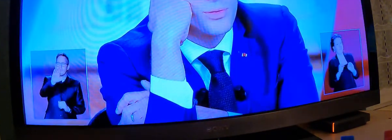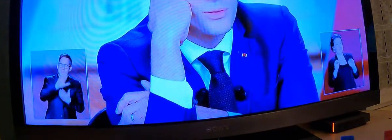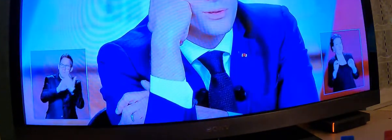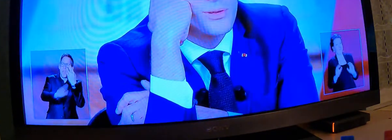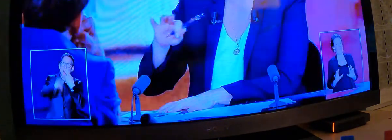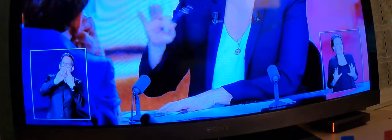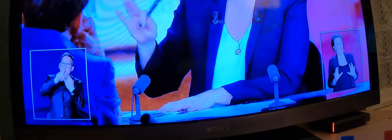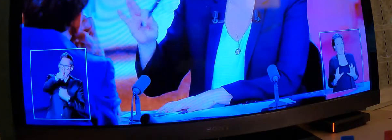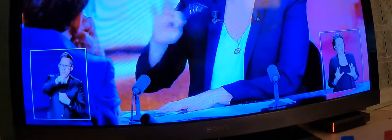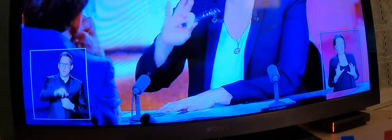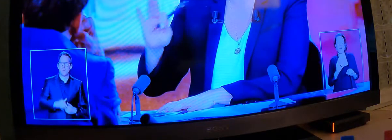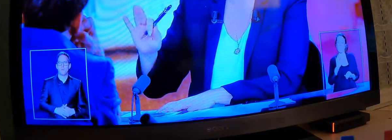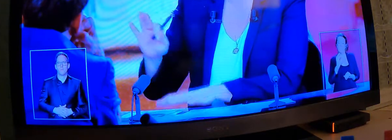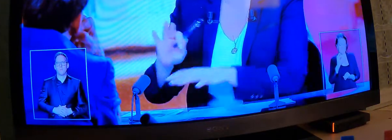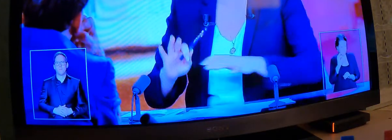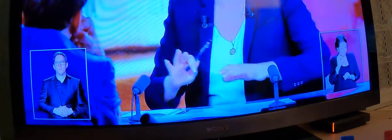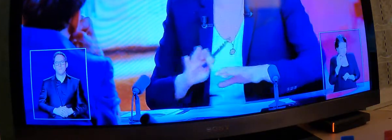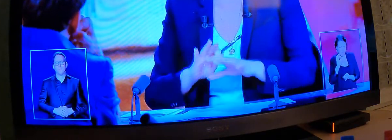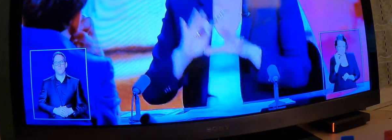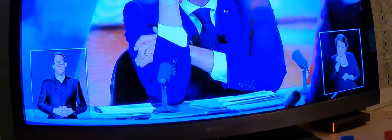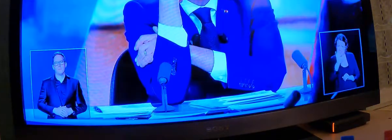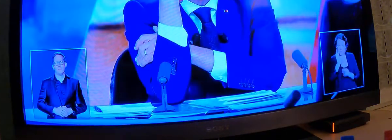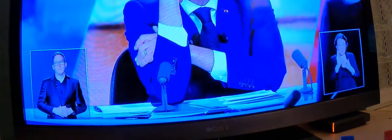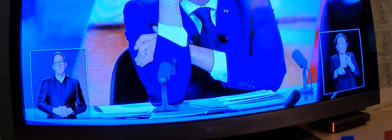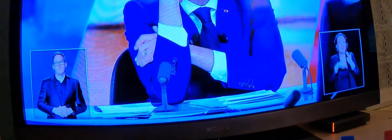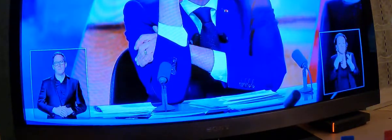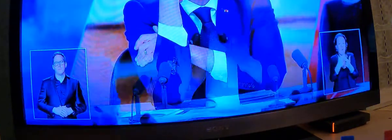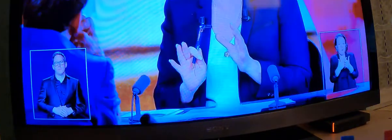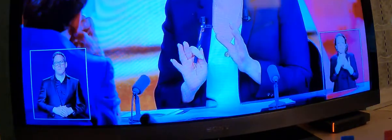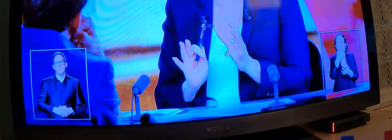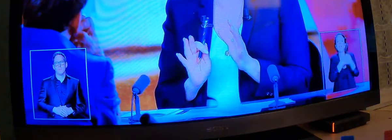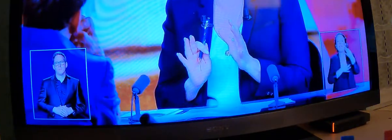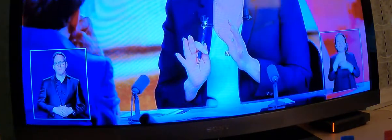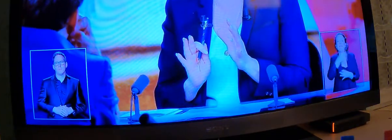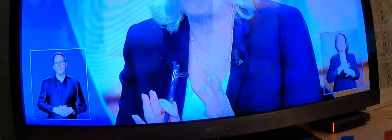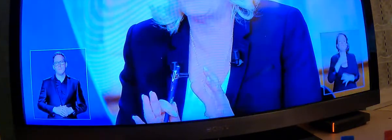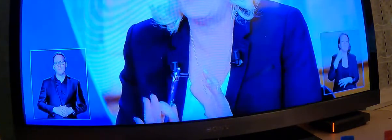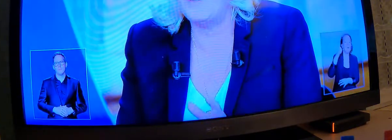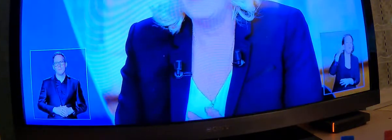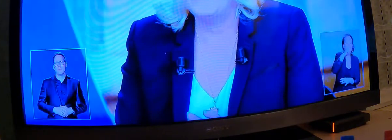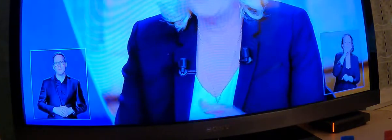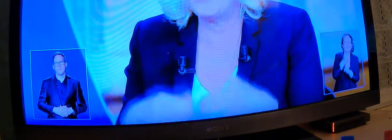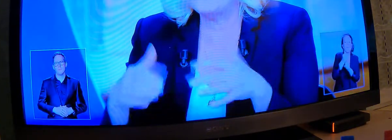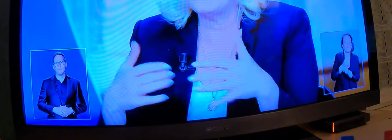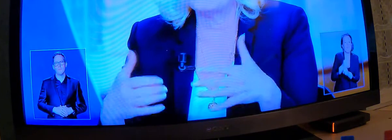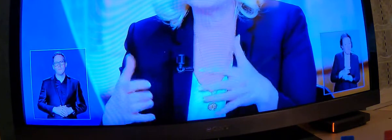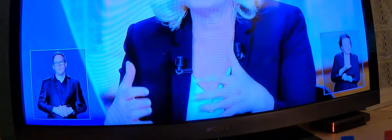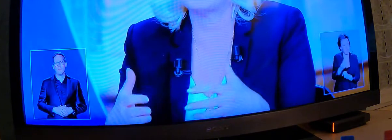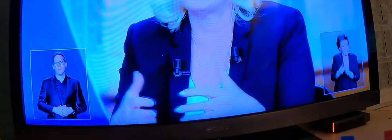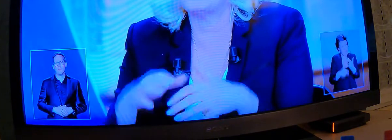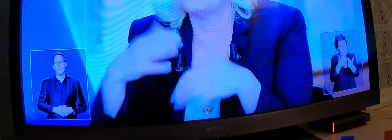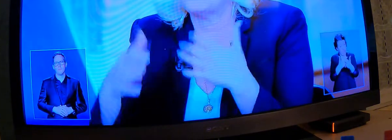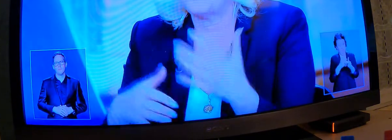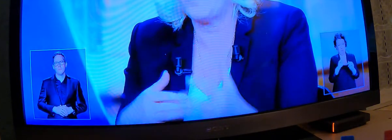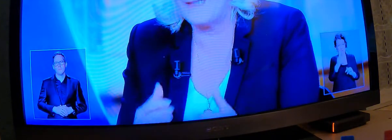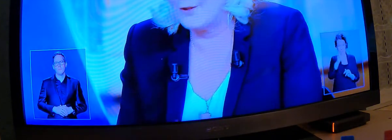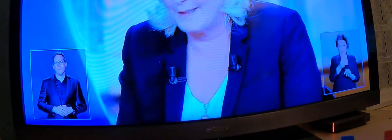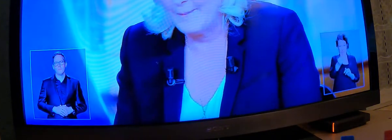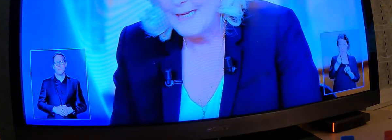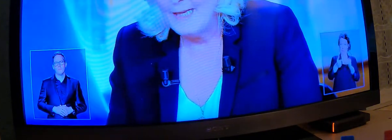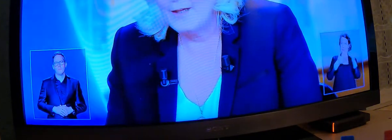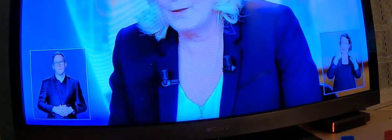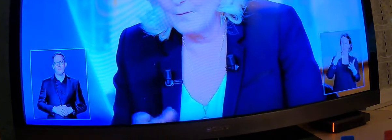vous dites, oh si, je vais répondre à tout, y compris à l'intégralité des choses totalement fausses que vous avez pu dire depuis tout à l'heure. Mais j'ai du mal à vous suivre tellement